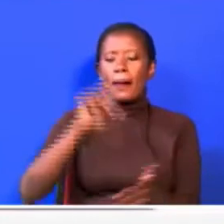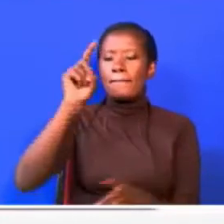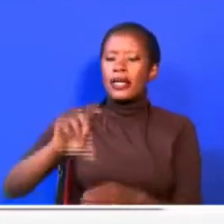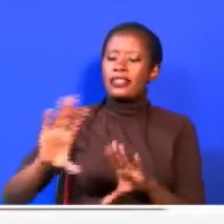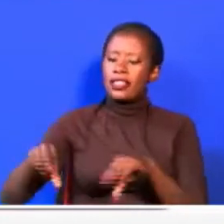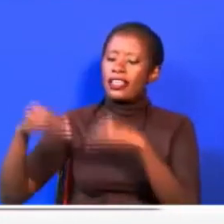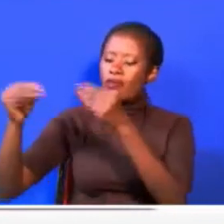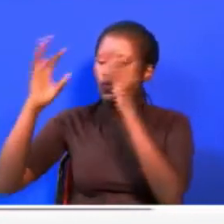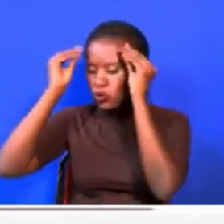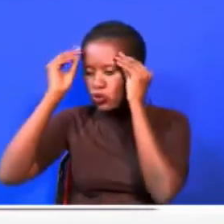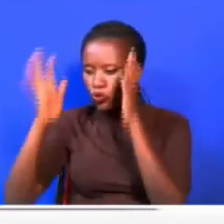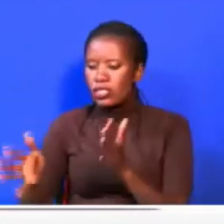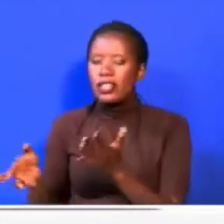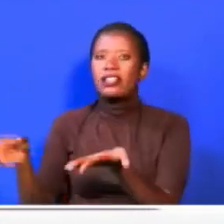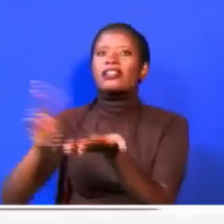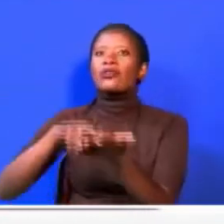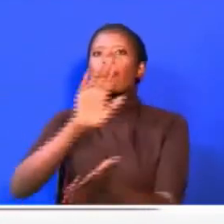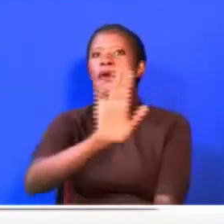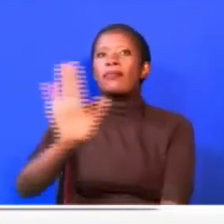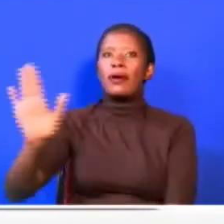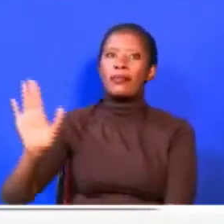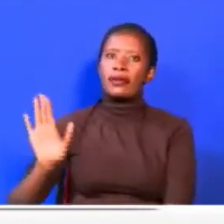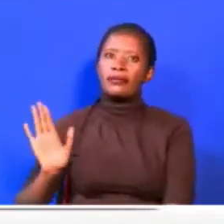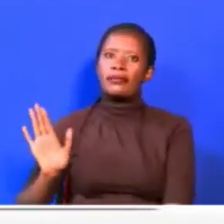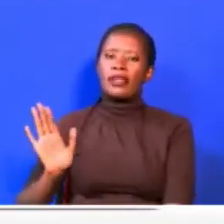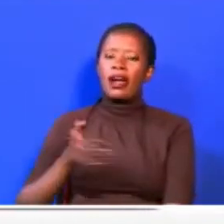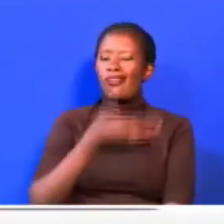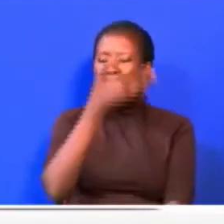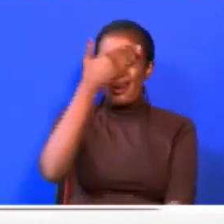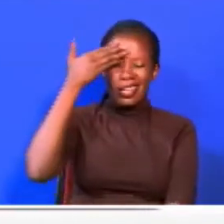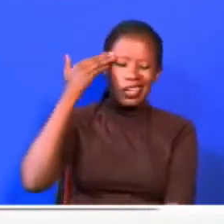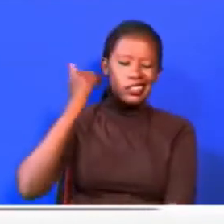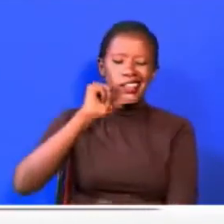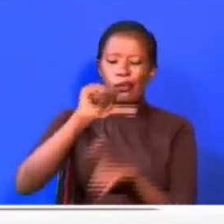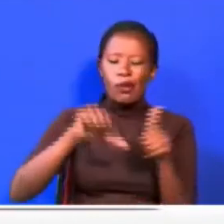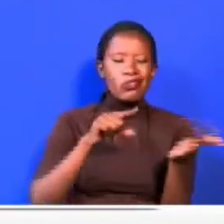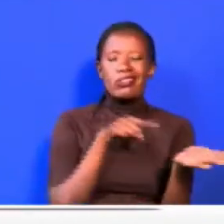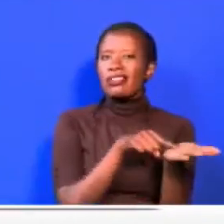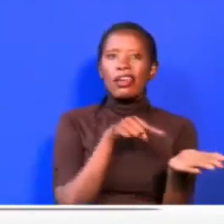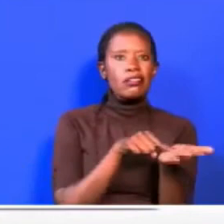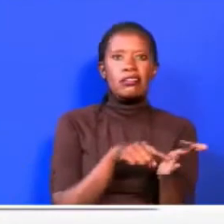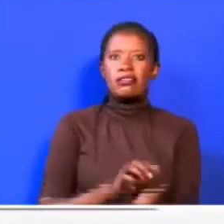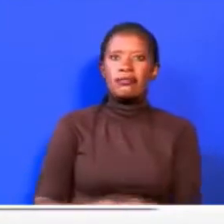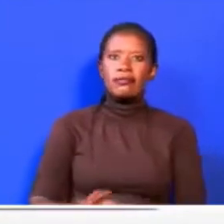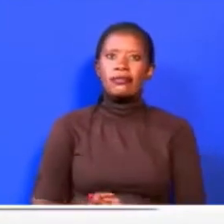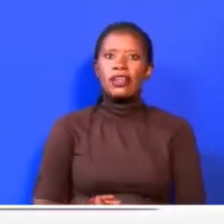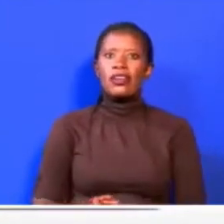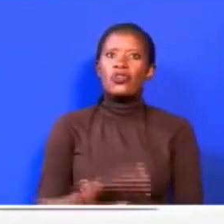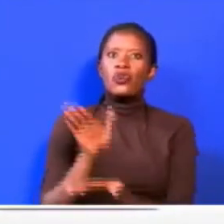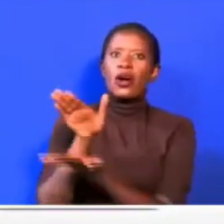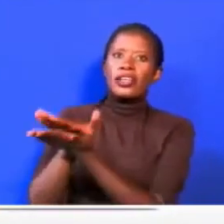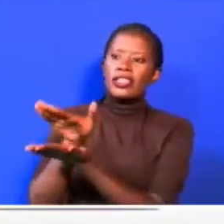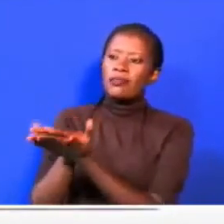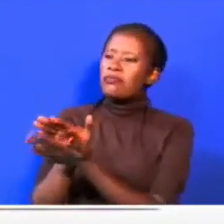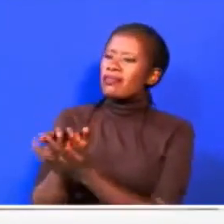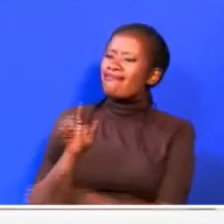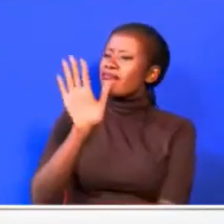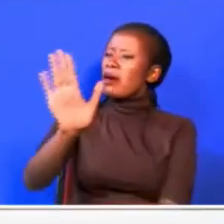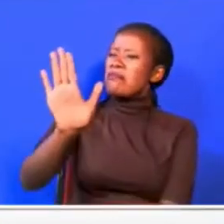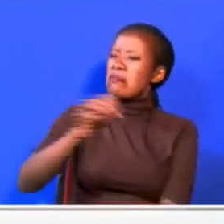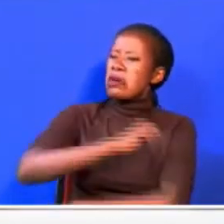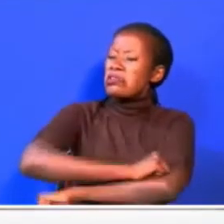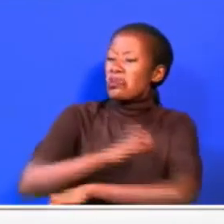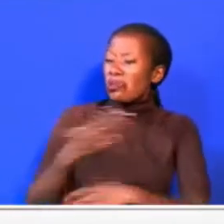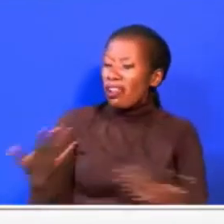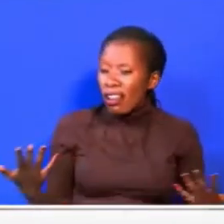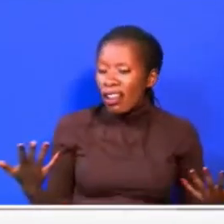or her results. Talk about school fees on the side. Are we together here? You are keeping it, is it your school?